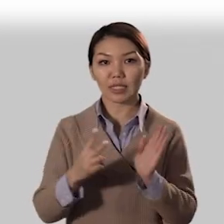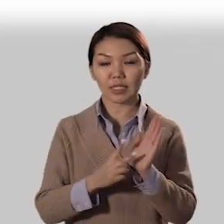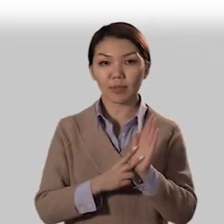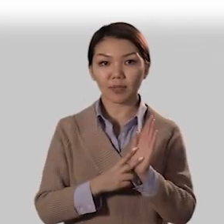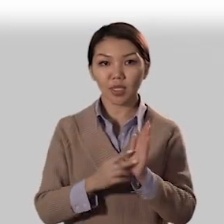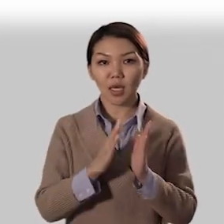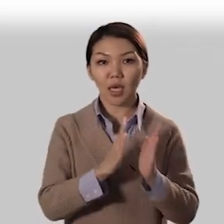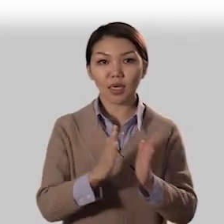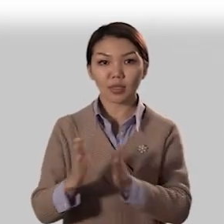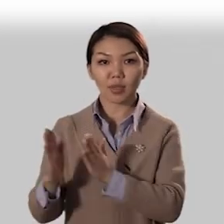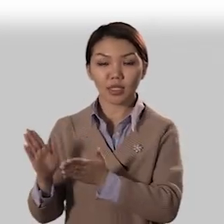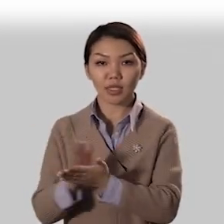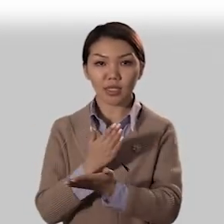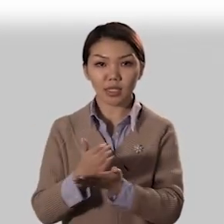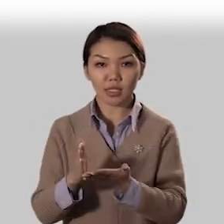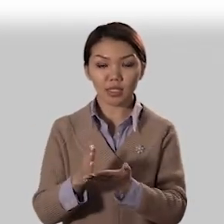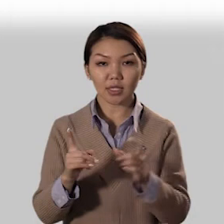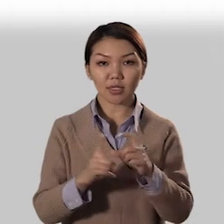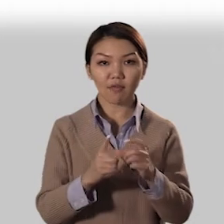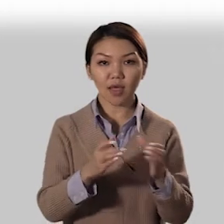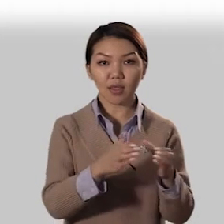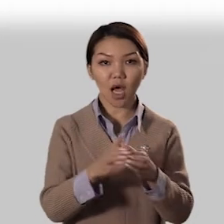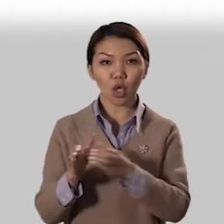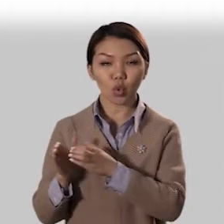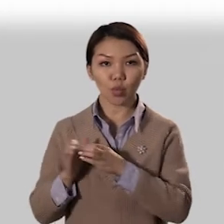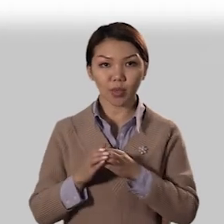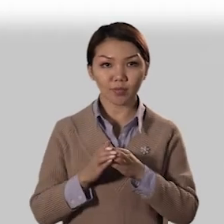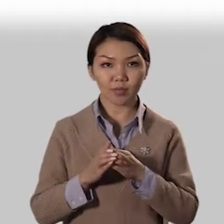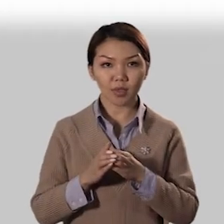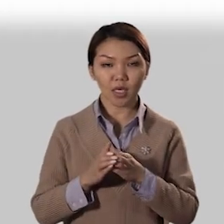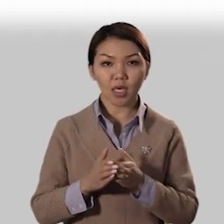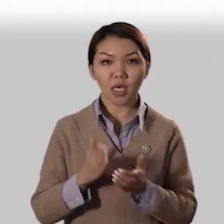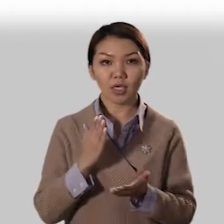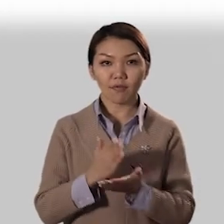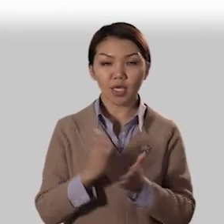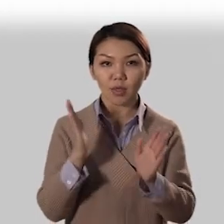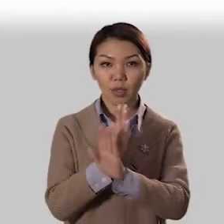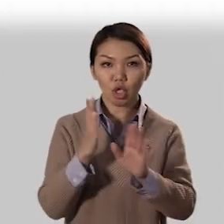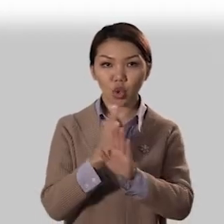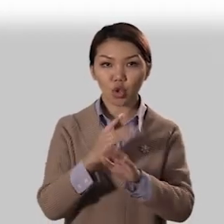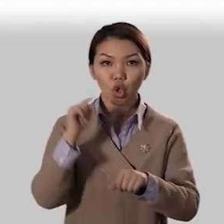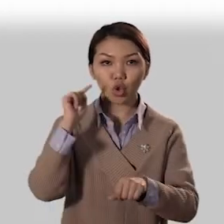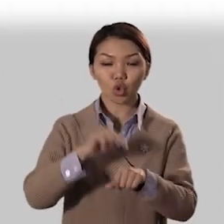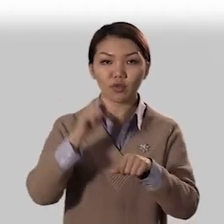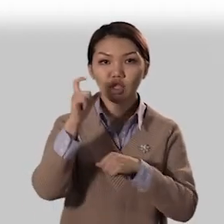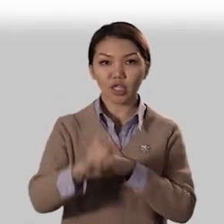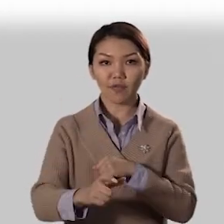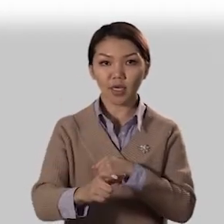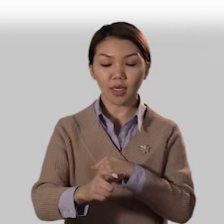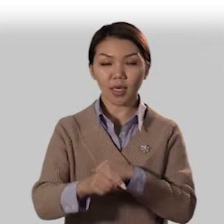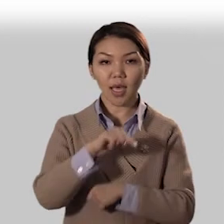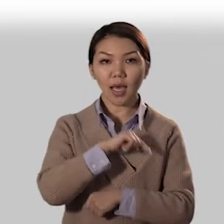распределите слова на группы явление природы чувства человека